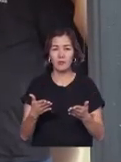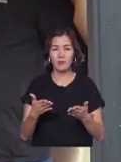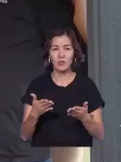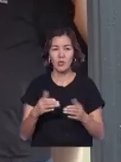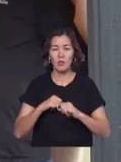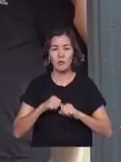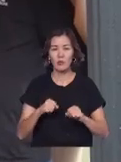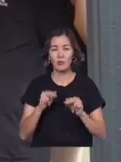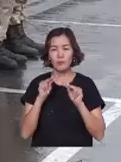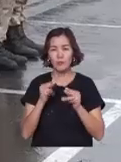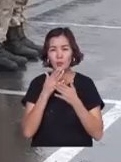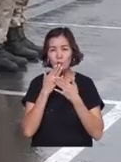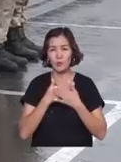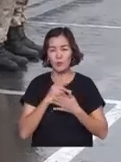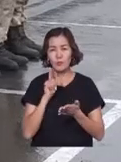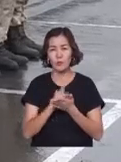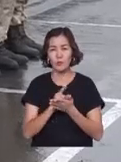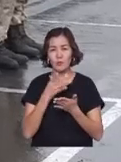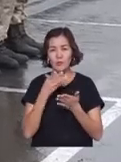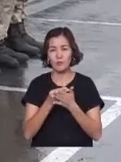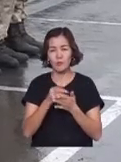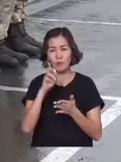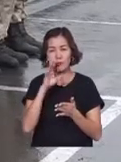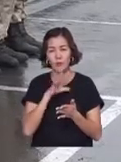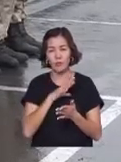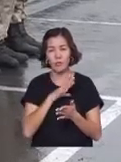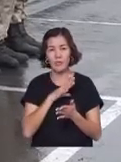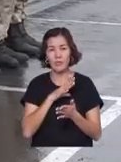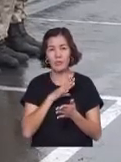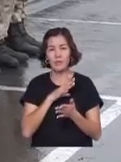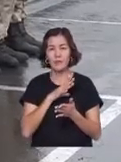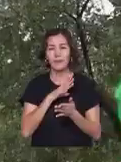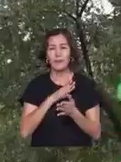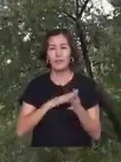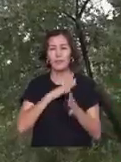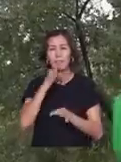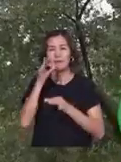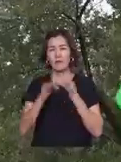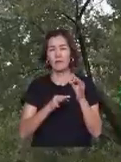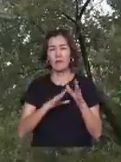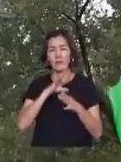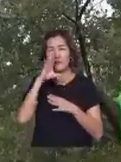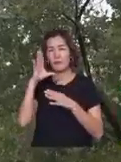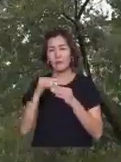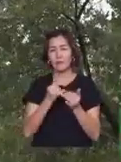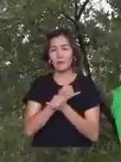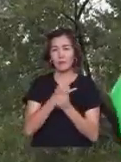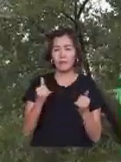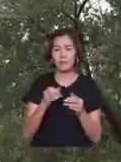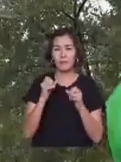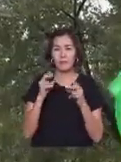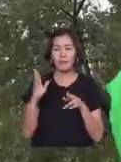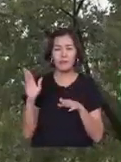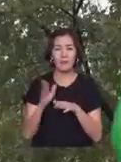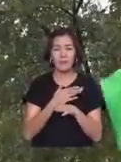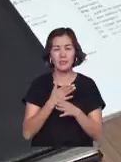мужество и преданность своему долгу перед Родиной. Их самоотверженная служба с неизменными ночными и дневными дежурствами обеспечивает безопасность